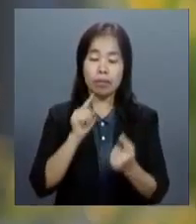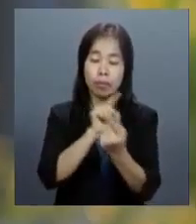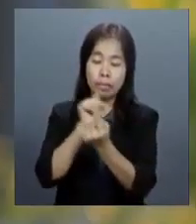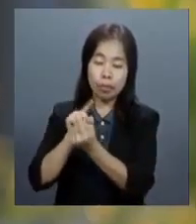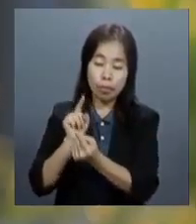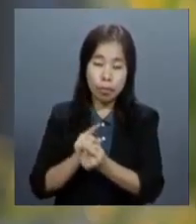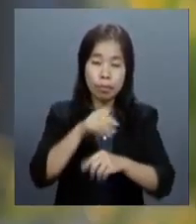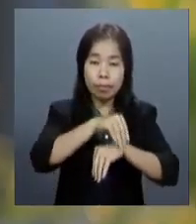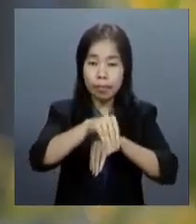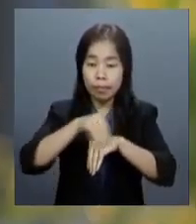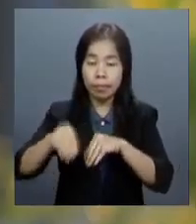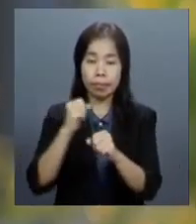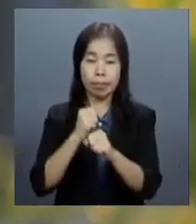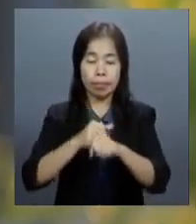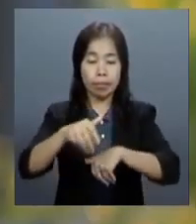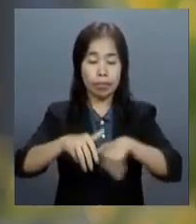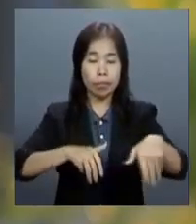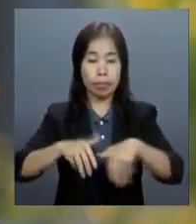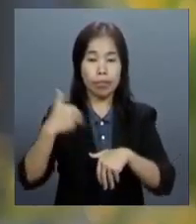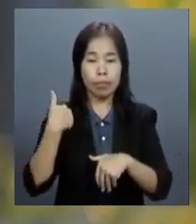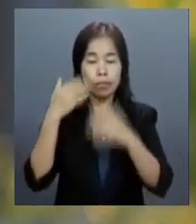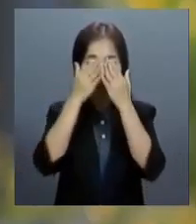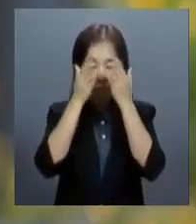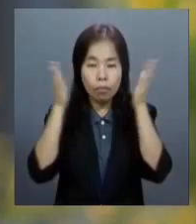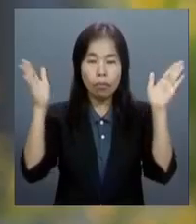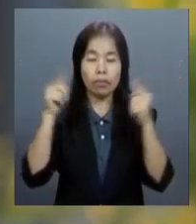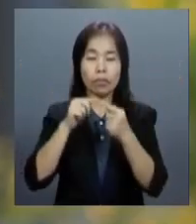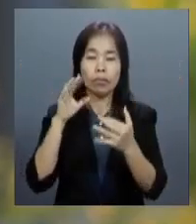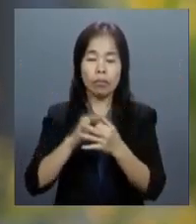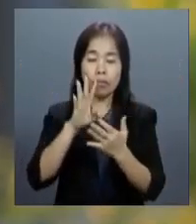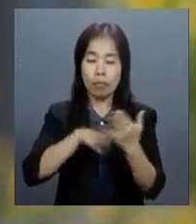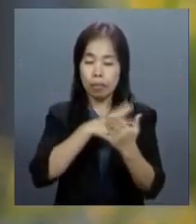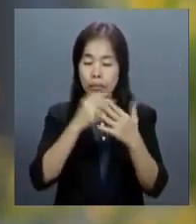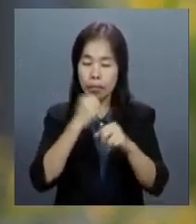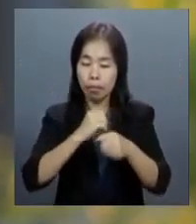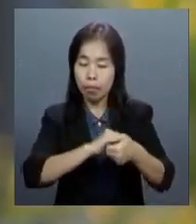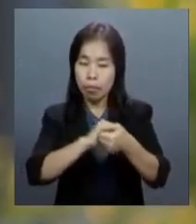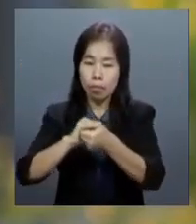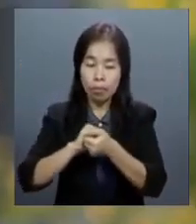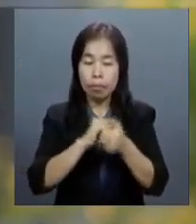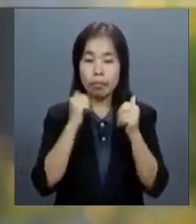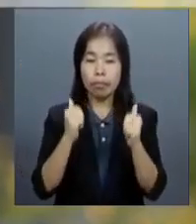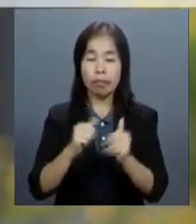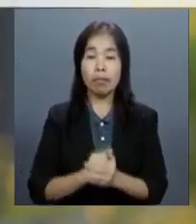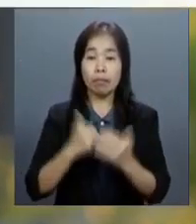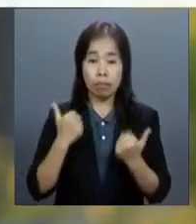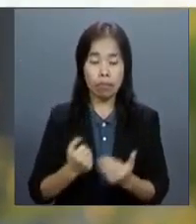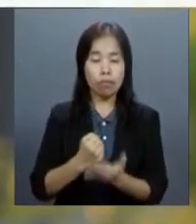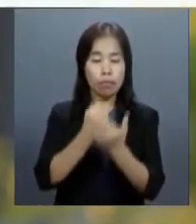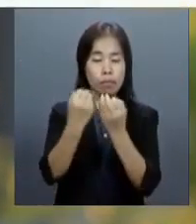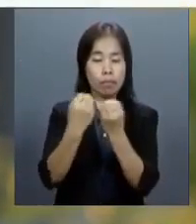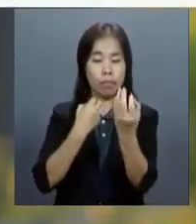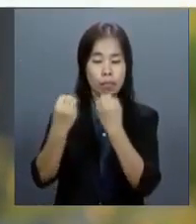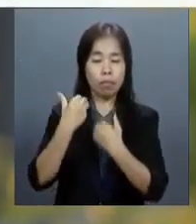เครือข่ายคนทำงานชุมชนยังช่วยเปิดมุมมองเพื่อวางแผนการทำงานร่วมกันได้อีกด้วยคุณผู้ชมสามารถร่วมสื่อสารกับนักข่าวพล